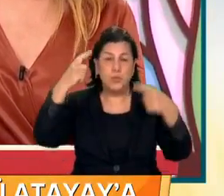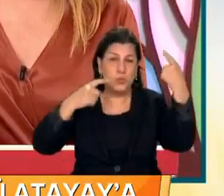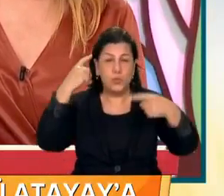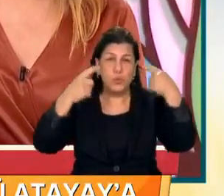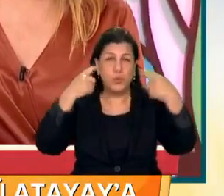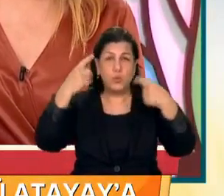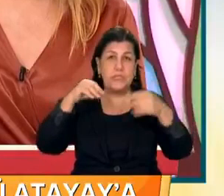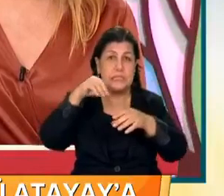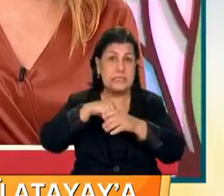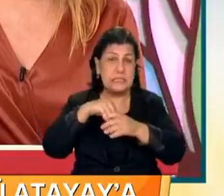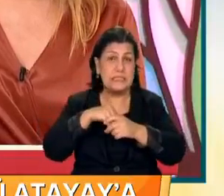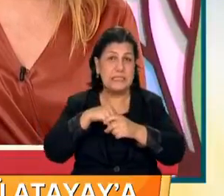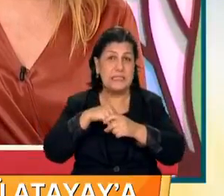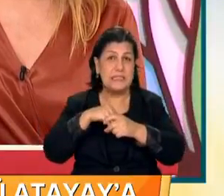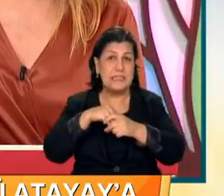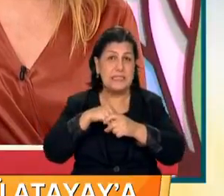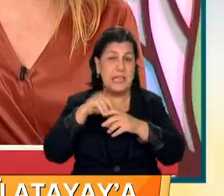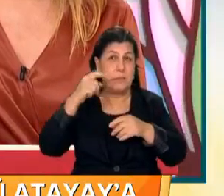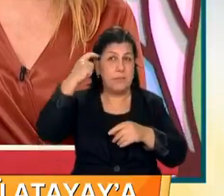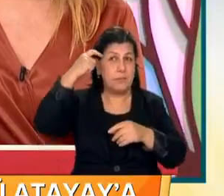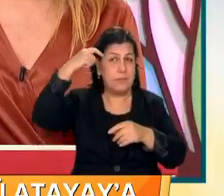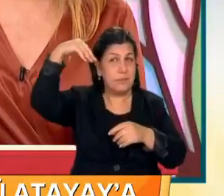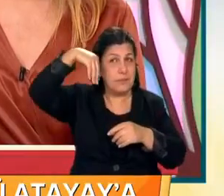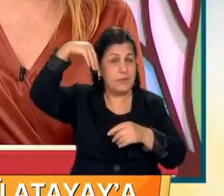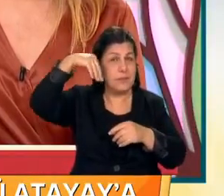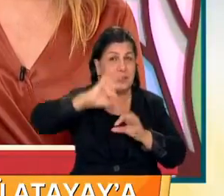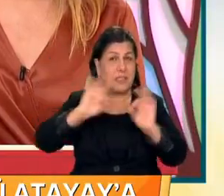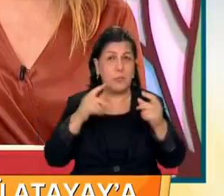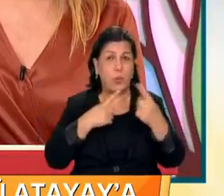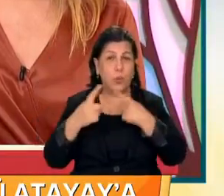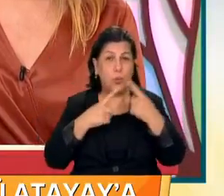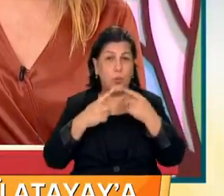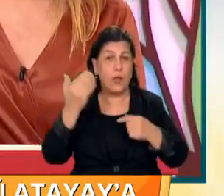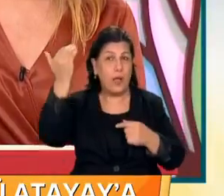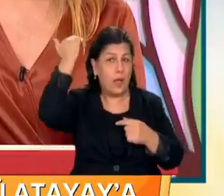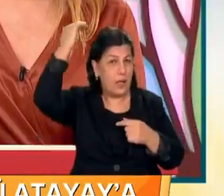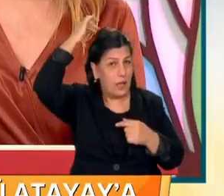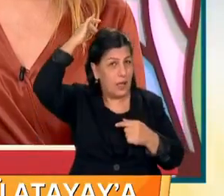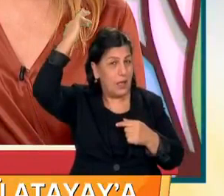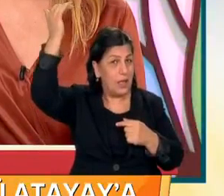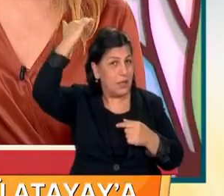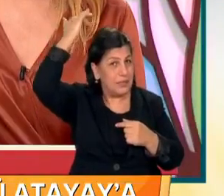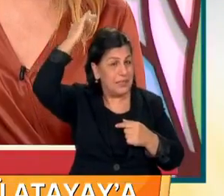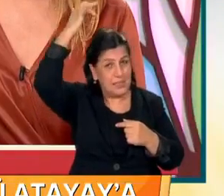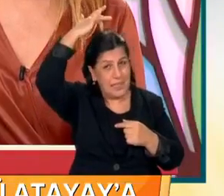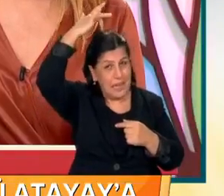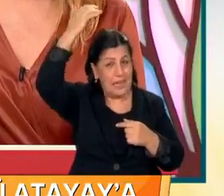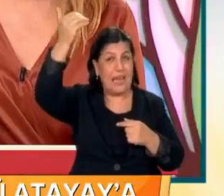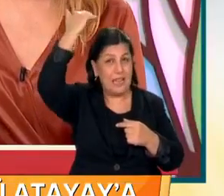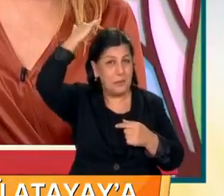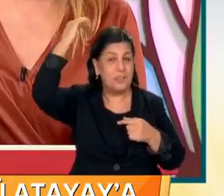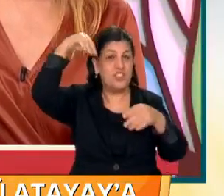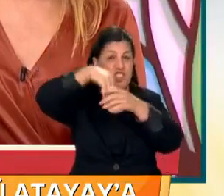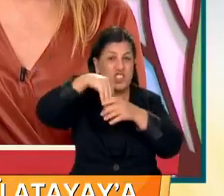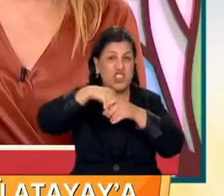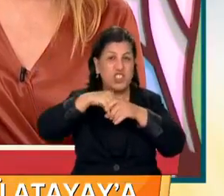için A101 orayla konuşuyoruz ama bizim Ağzımızın hemen arkasındaki kısım gelişmiş Beynimiz muhakeme ve